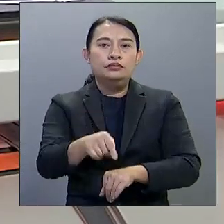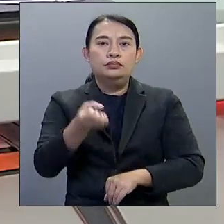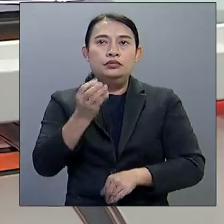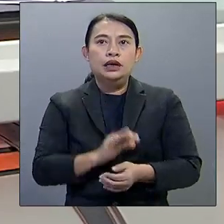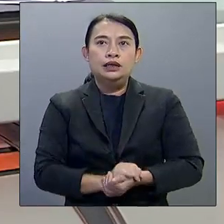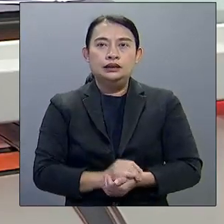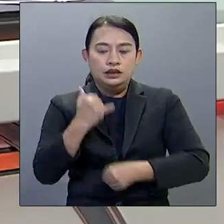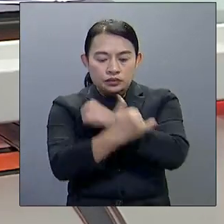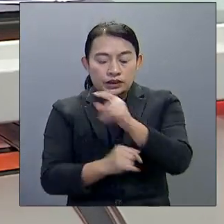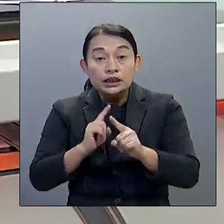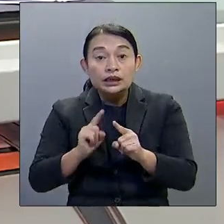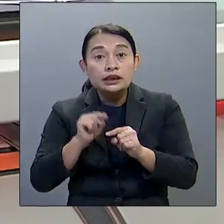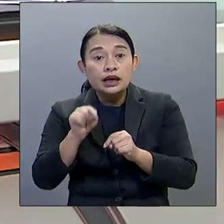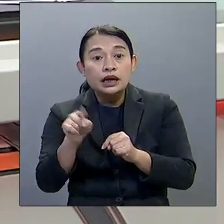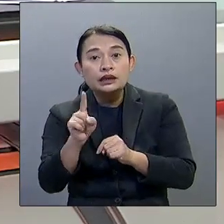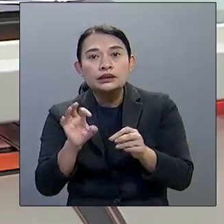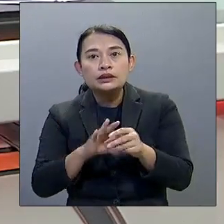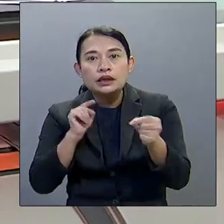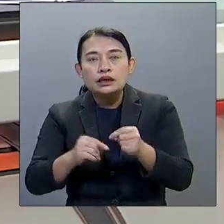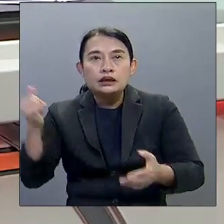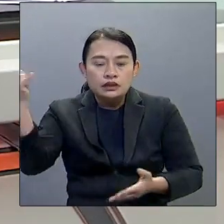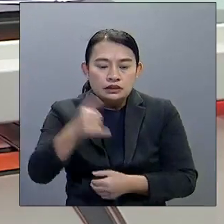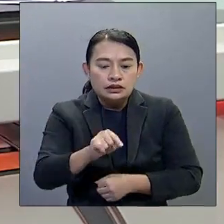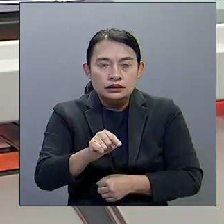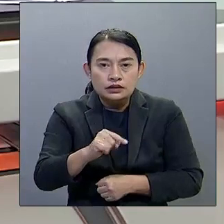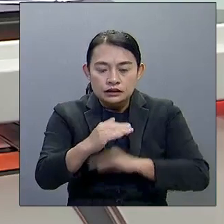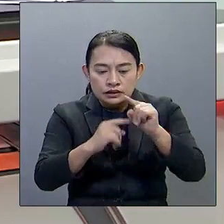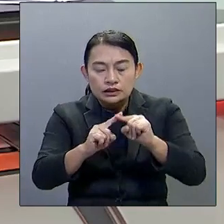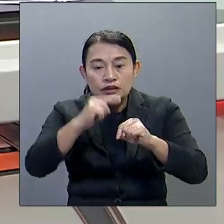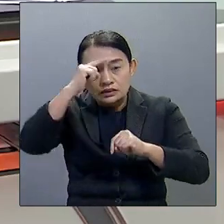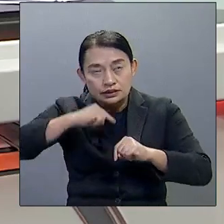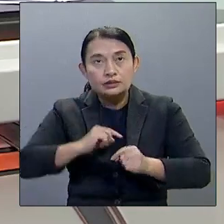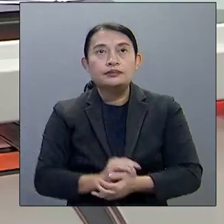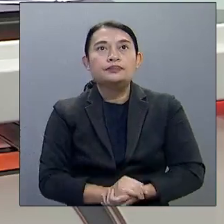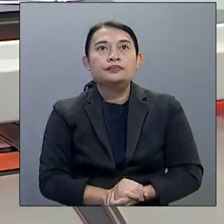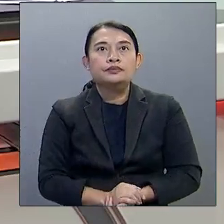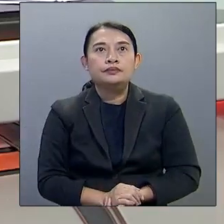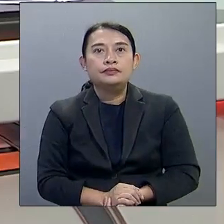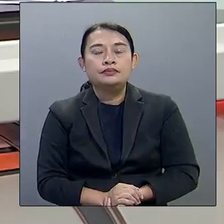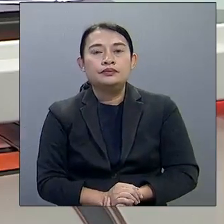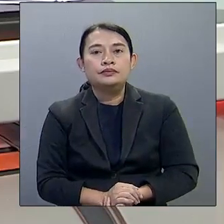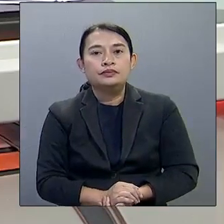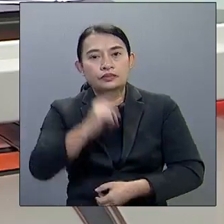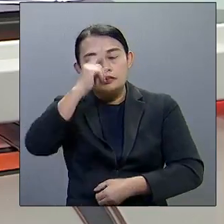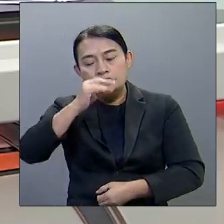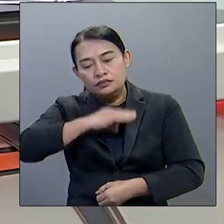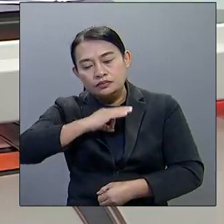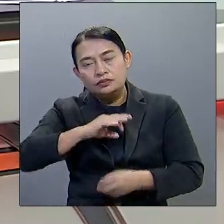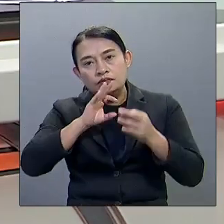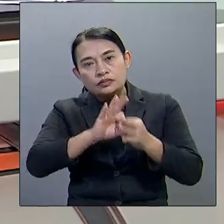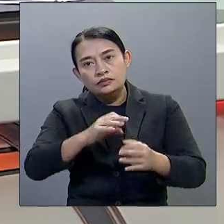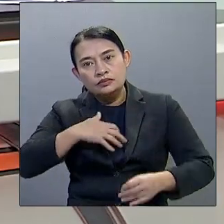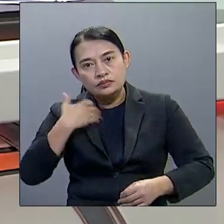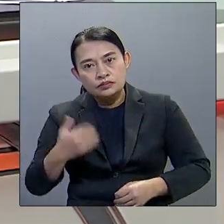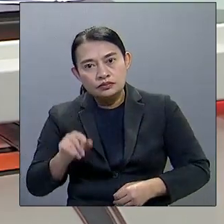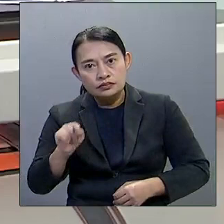ทศยกระดับเรื่องของการเข้าเมืองแต่สำหรับในไทยเนี่ยนะคะยังคงต้องเผชิญกับความกังวลอยู่พอสมควรว่าในเมื่อม